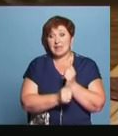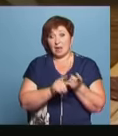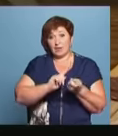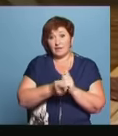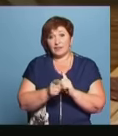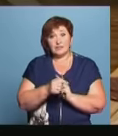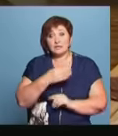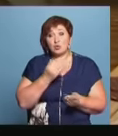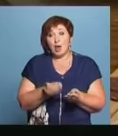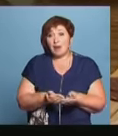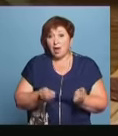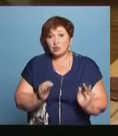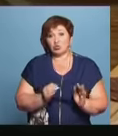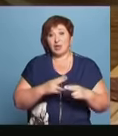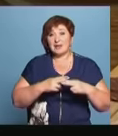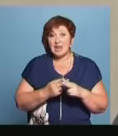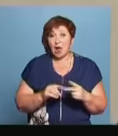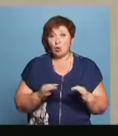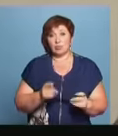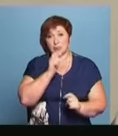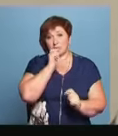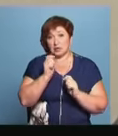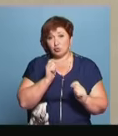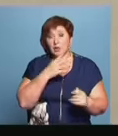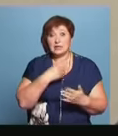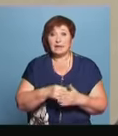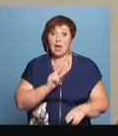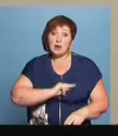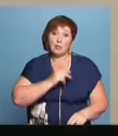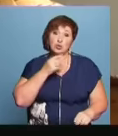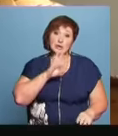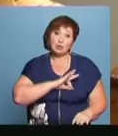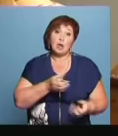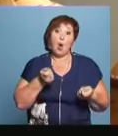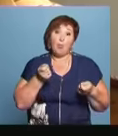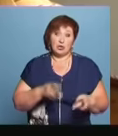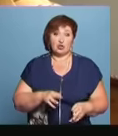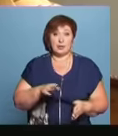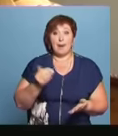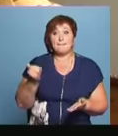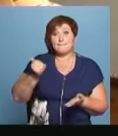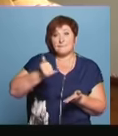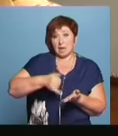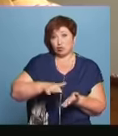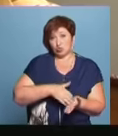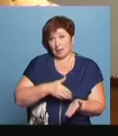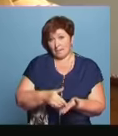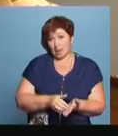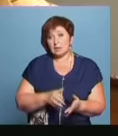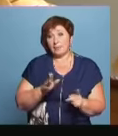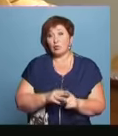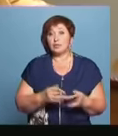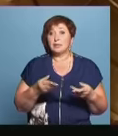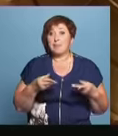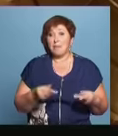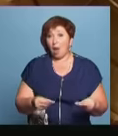всевозможные горшочки, солонки и сувениры. В своей работе она использует обычное подсолнечное масло. Так природный материал становится